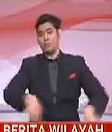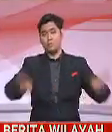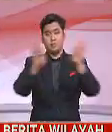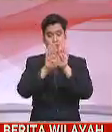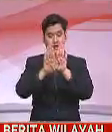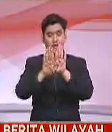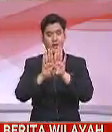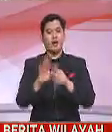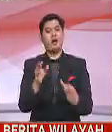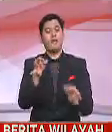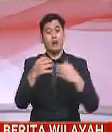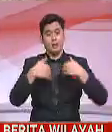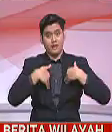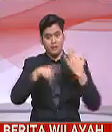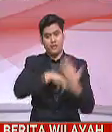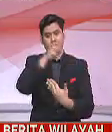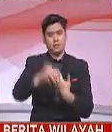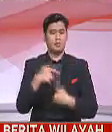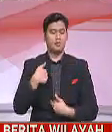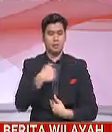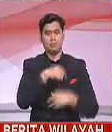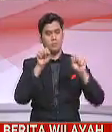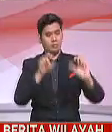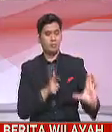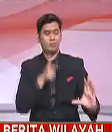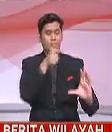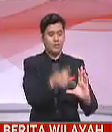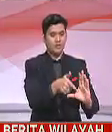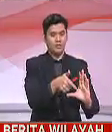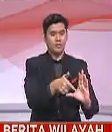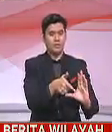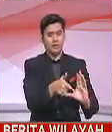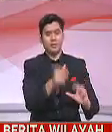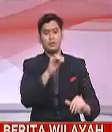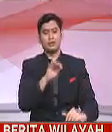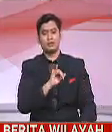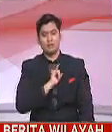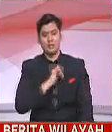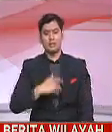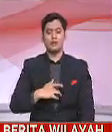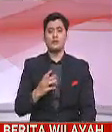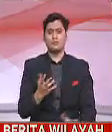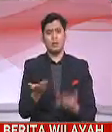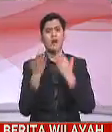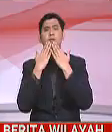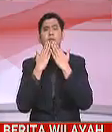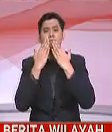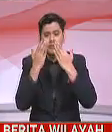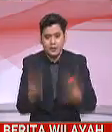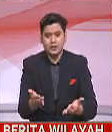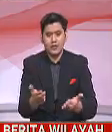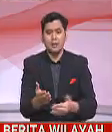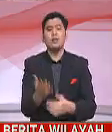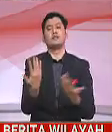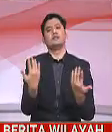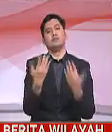ni dapatlah jimat duit kita orang, dapatlah juga kita orang isi minyak walaupun nak pergi dalam kampus je. Oleh itu, saya mengucapkan banyak terima kasih kepada